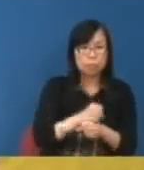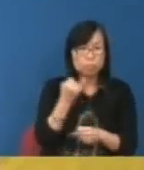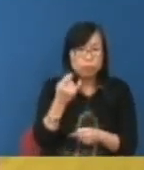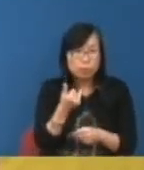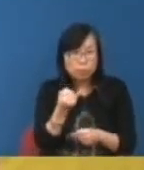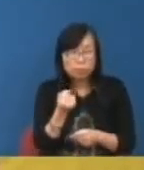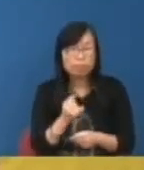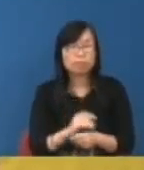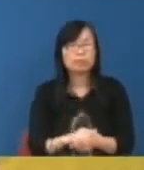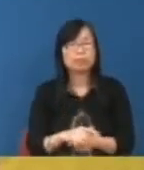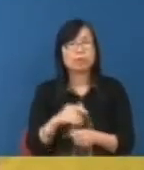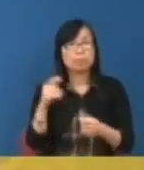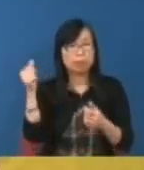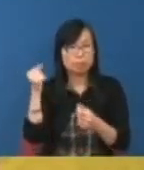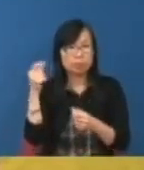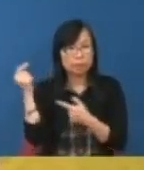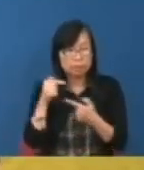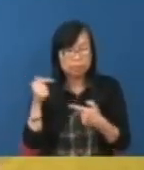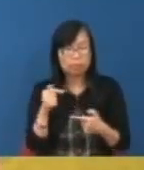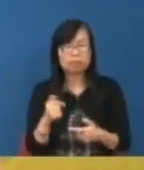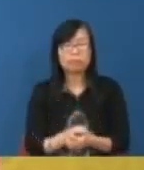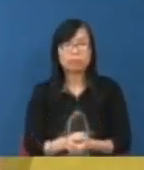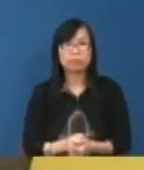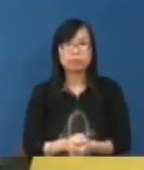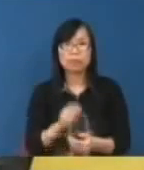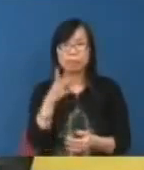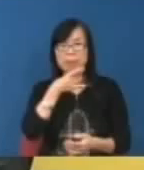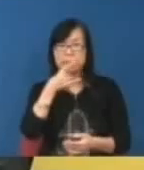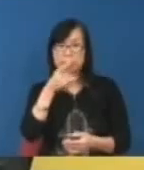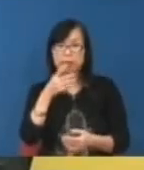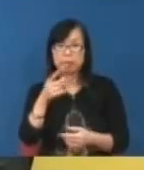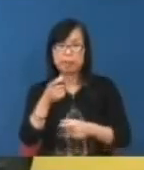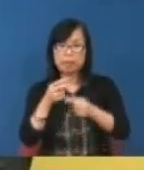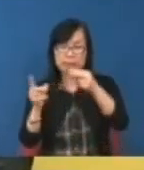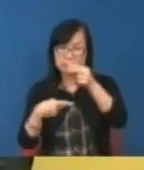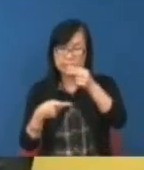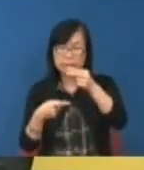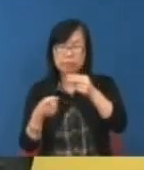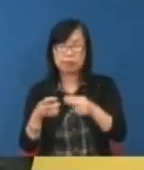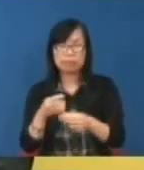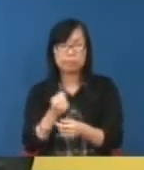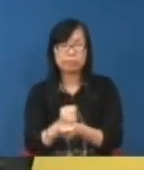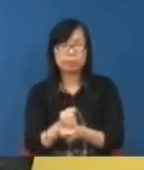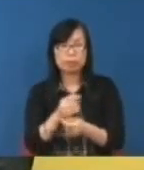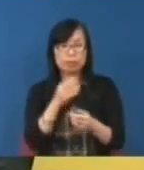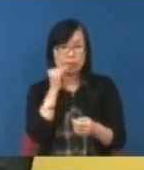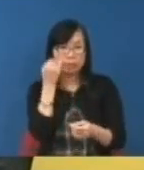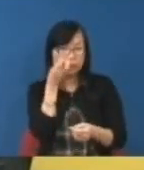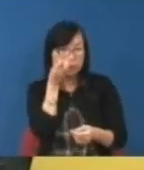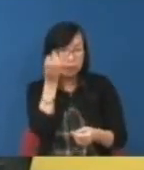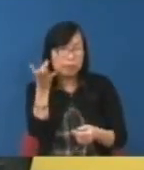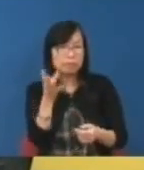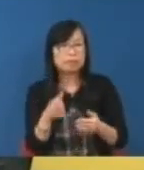的，維維持到這個關 係。這個也都未必是回歸之後才有的，譬如以前歧視越南船民、是吧、